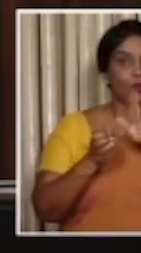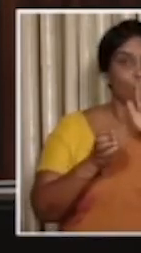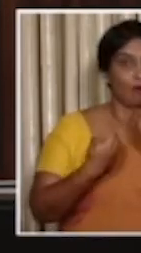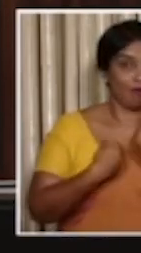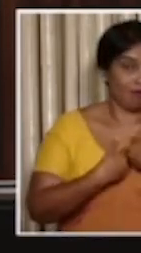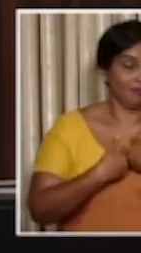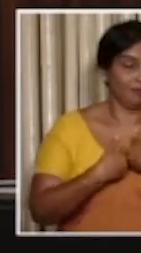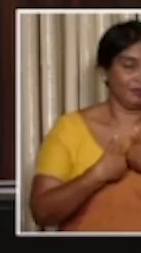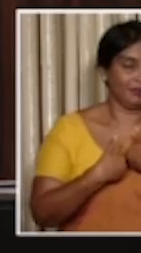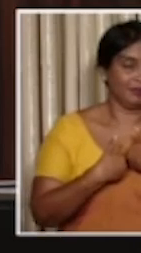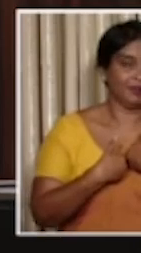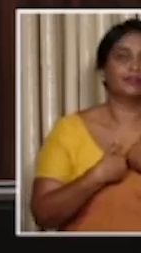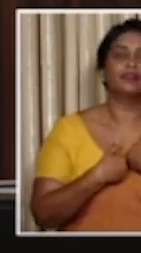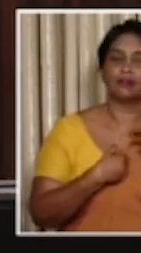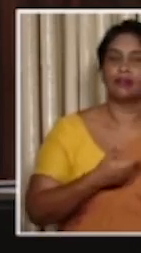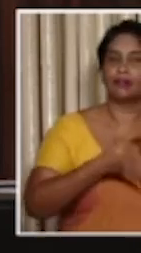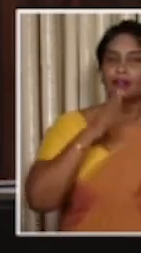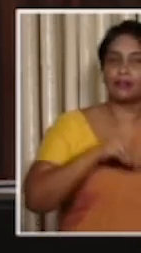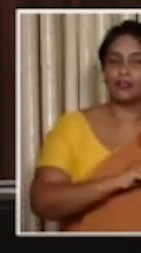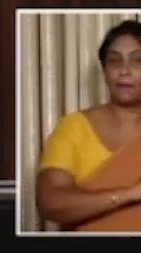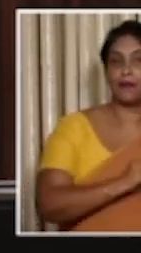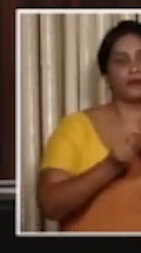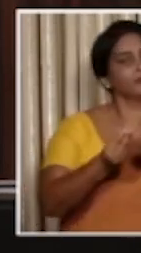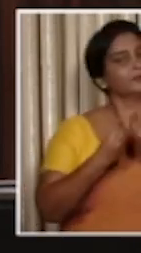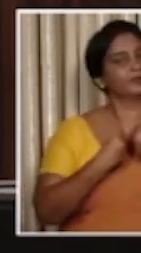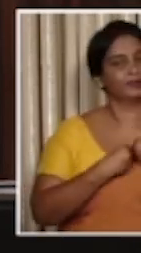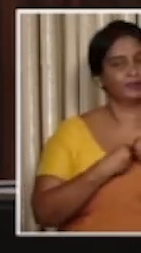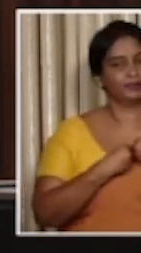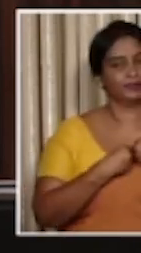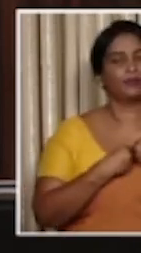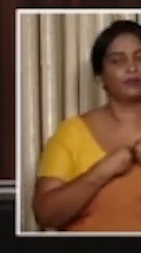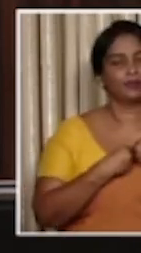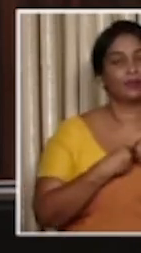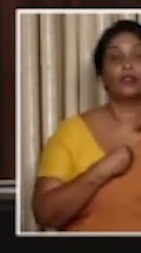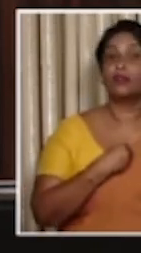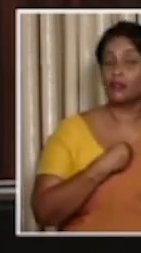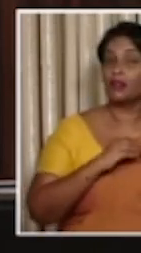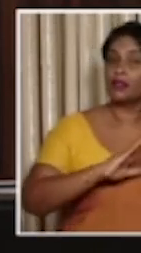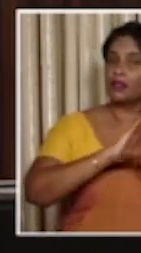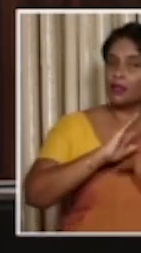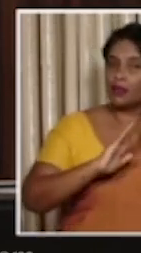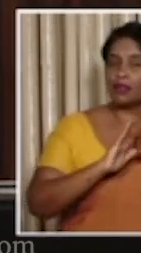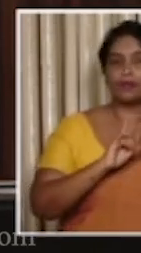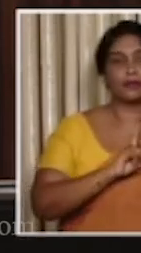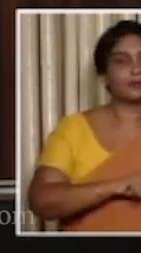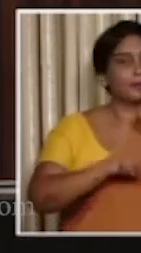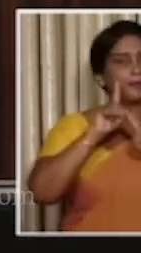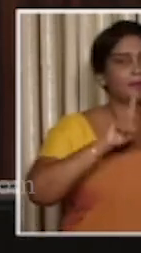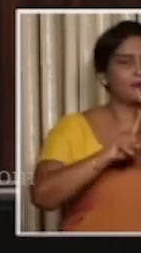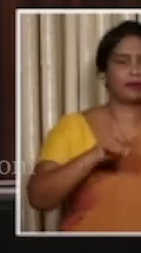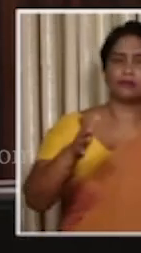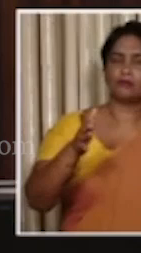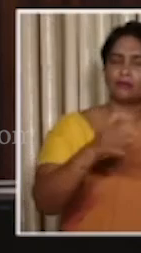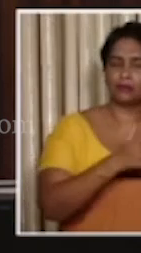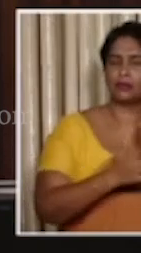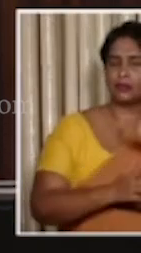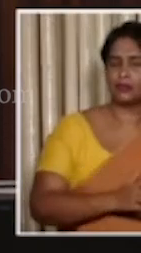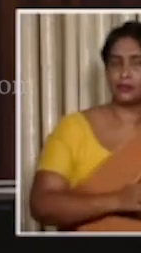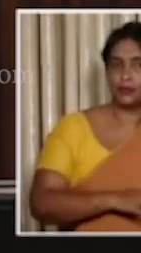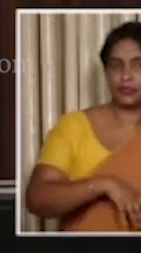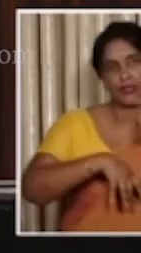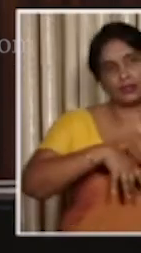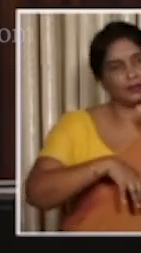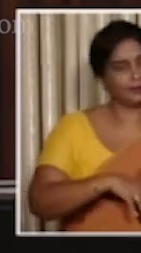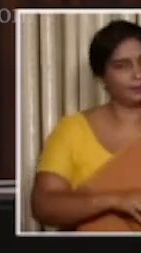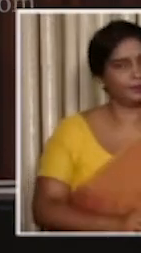වෙත එම දේශපාලන බලය ලැබුණා. ඒ ලංකාවේ පාර්ලිමේන්තු ඉතිහාසයේ ඉතාමත් විශේෂ